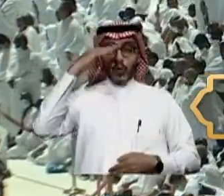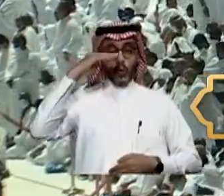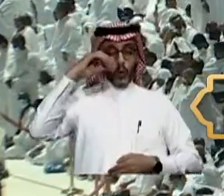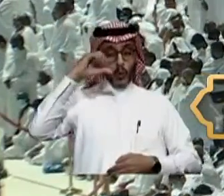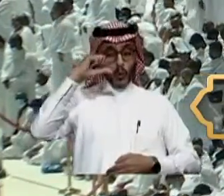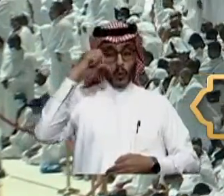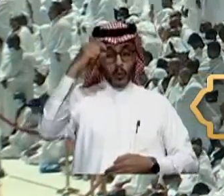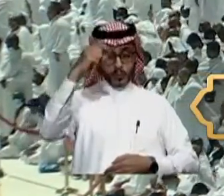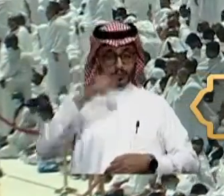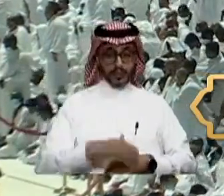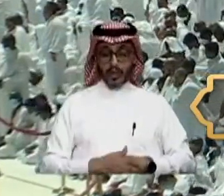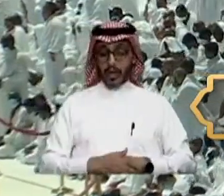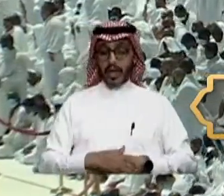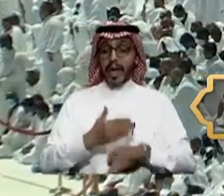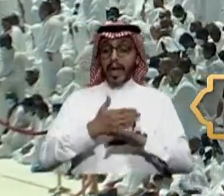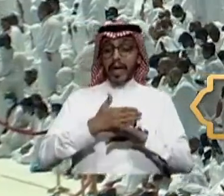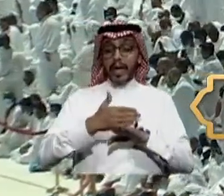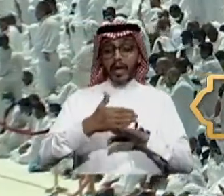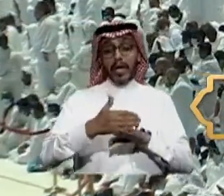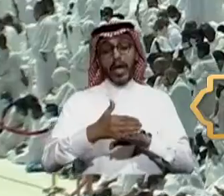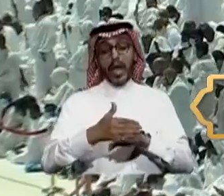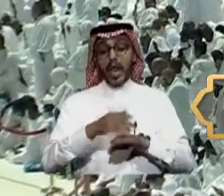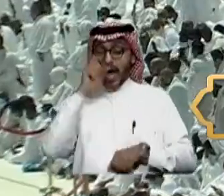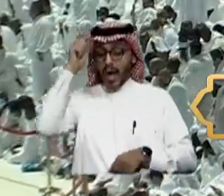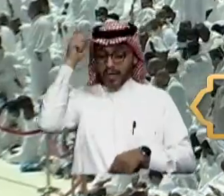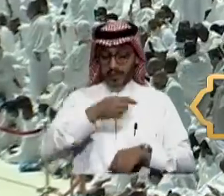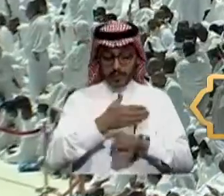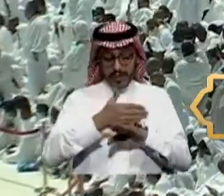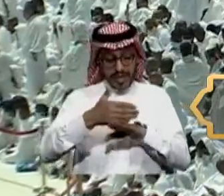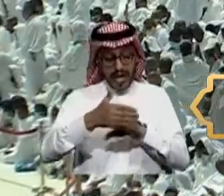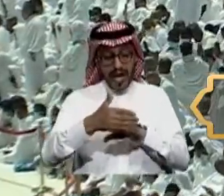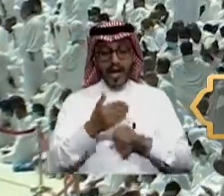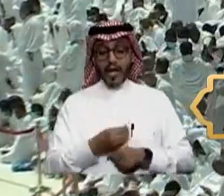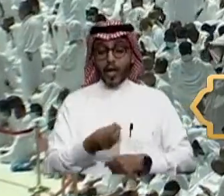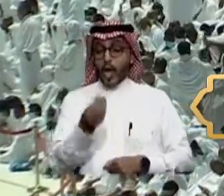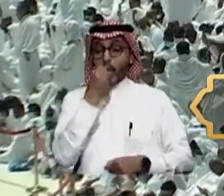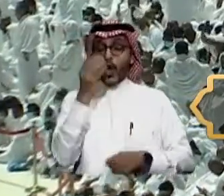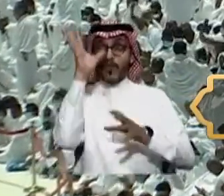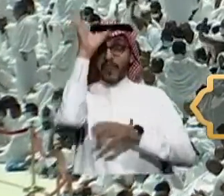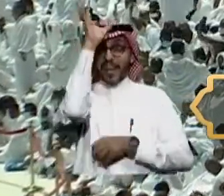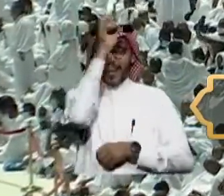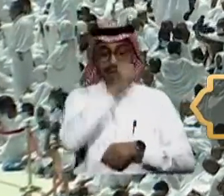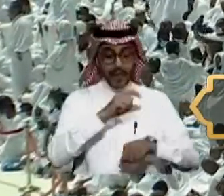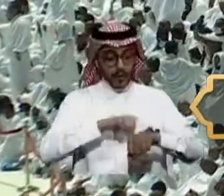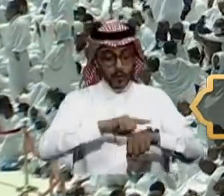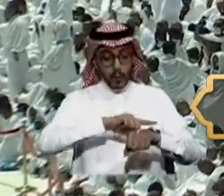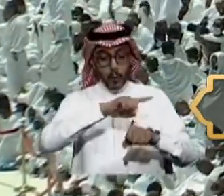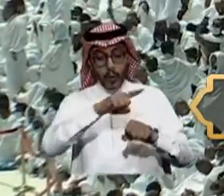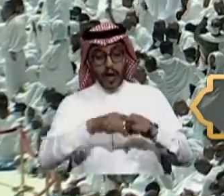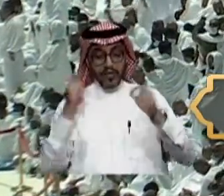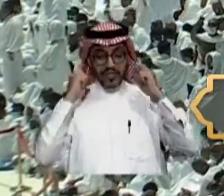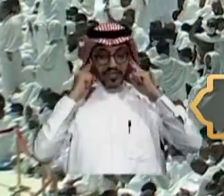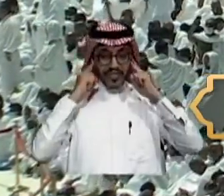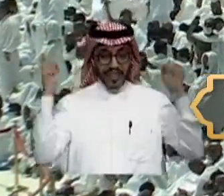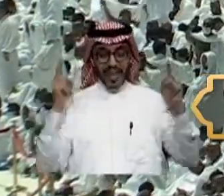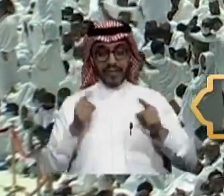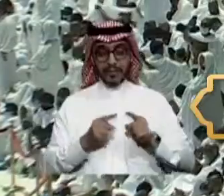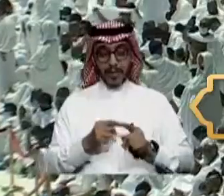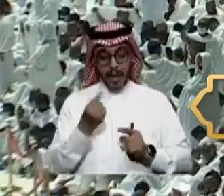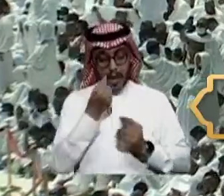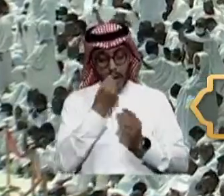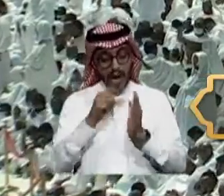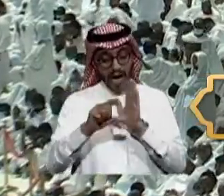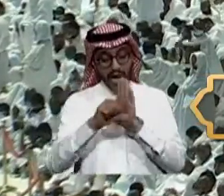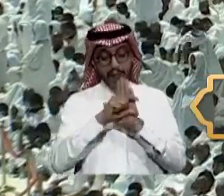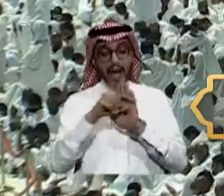يندب الى تاخيره حتى كان بين سحوره صلى الله عليه وسلم والاذان قدر